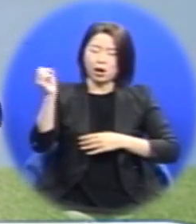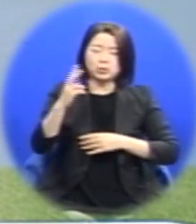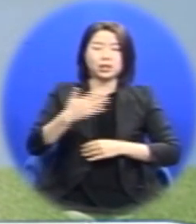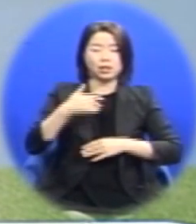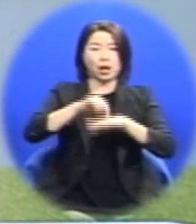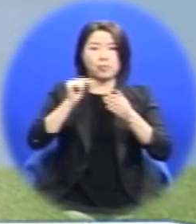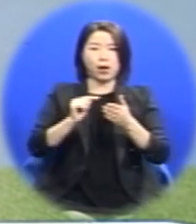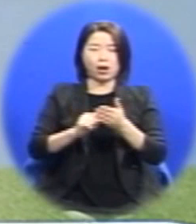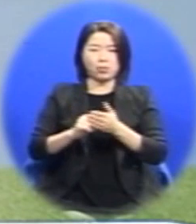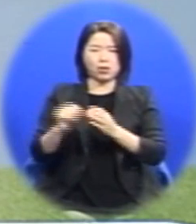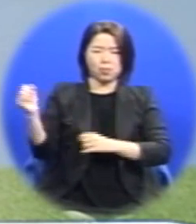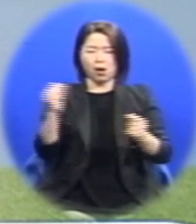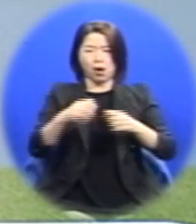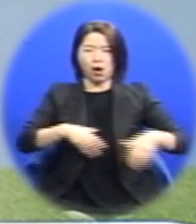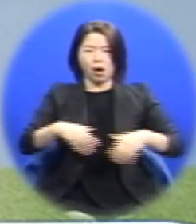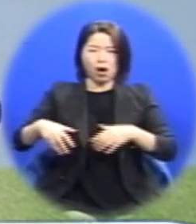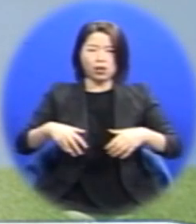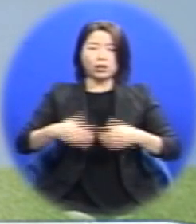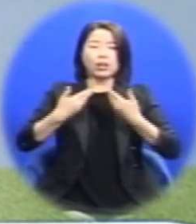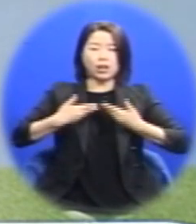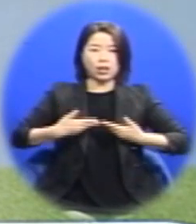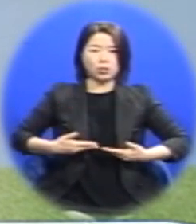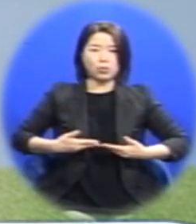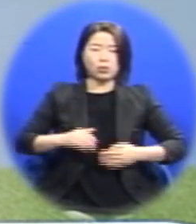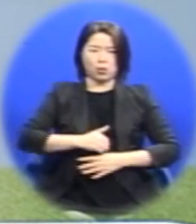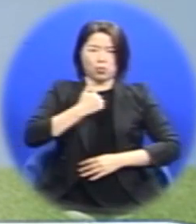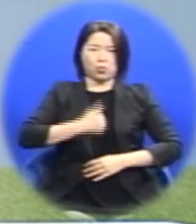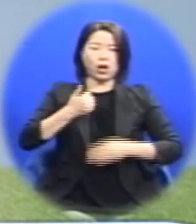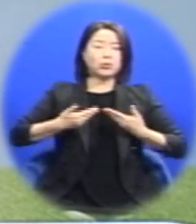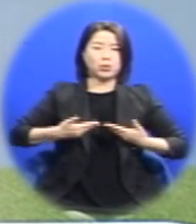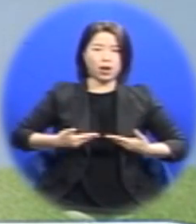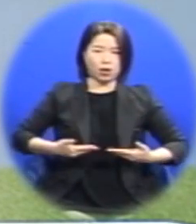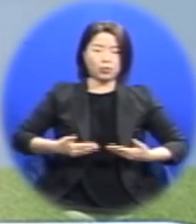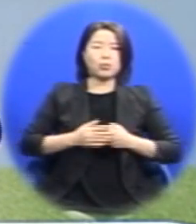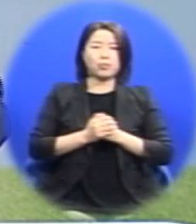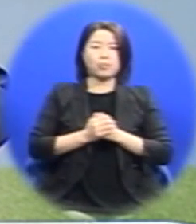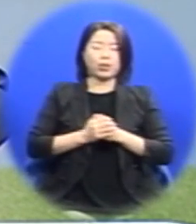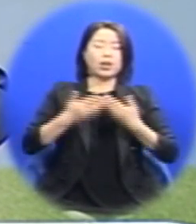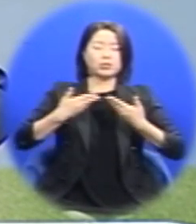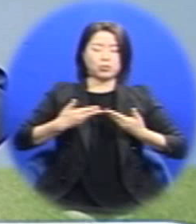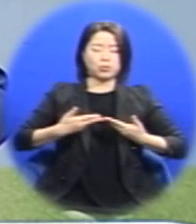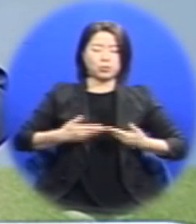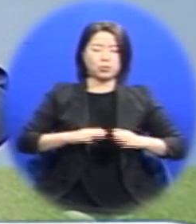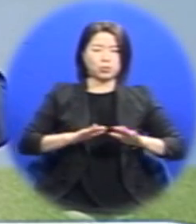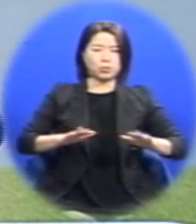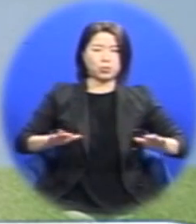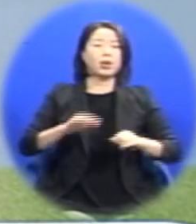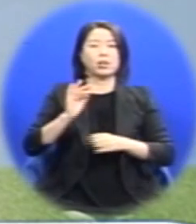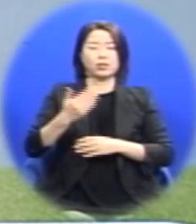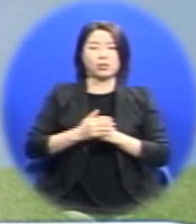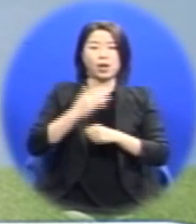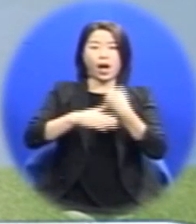갑자기 내 마음이 요동하는 것이 다 가라앉고 분노도 다 가라앉고 그리고 잠잠해집니다.